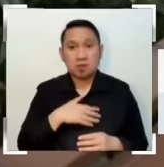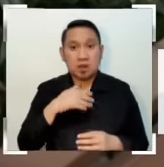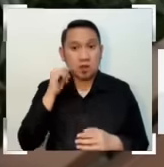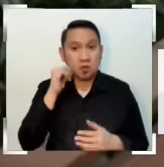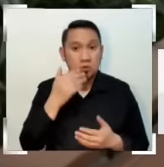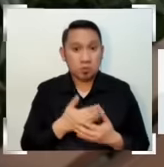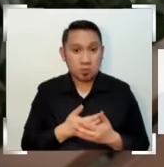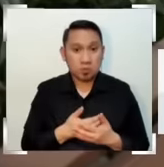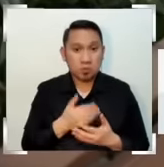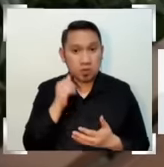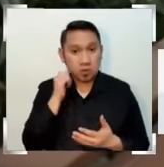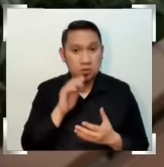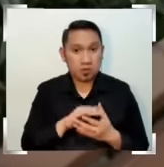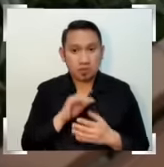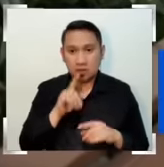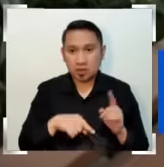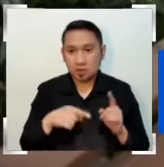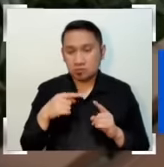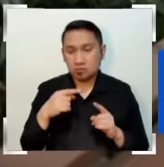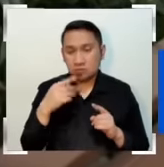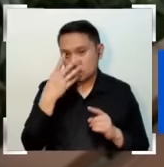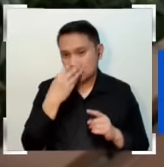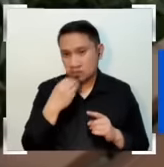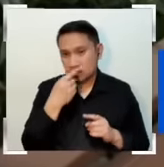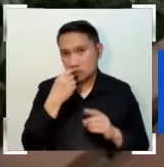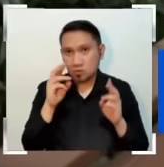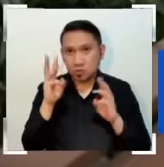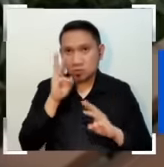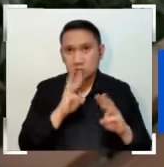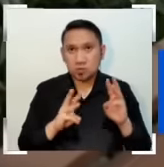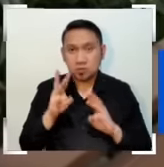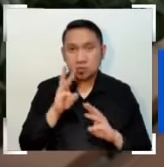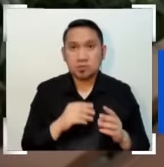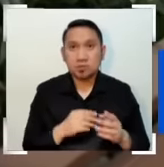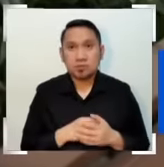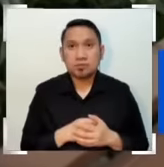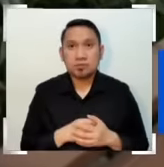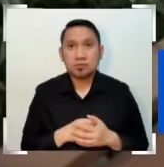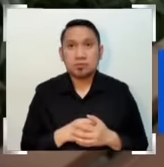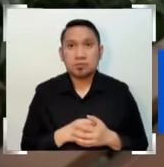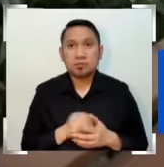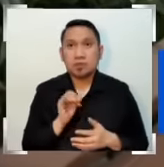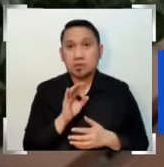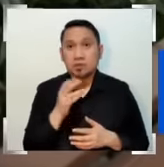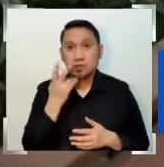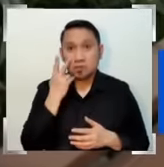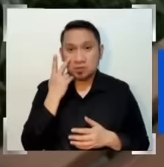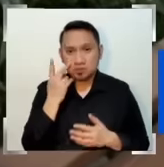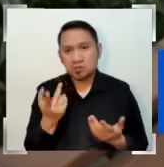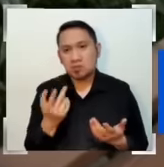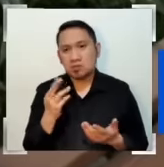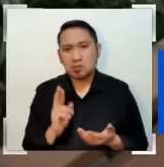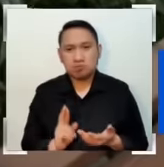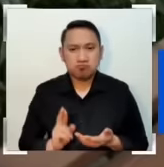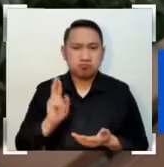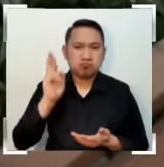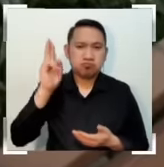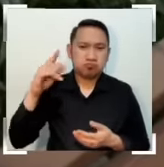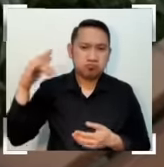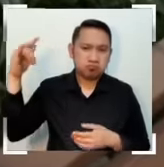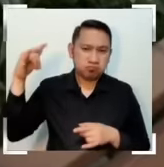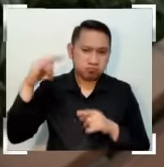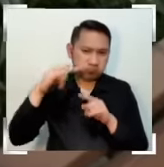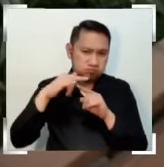siya because he is in the front line. And if you'll see this rocket attack, this fighting gunfire, and